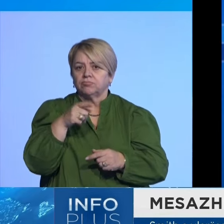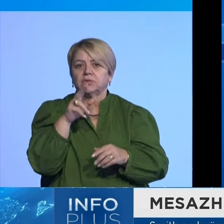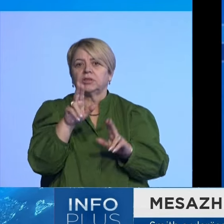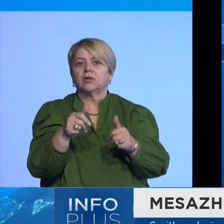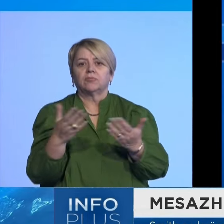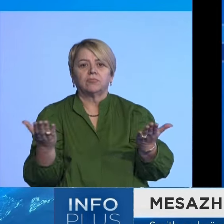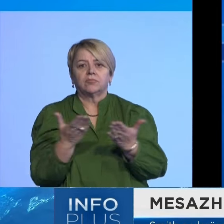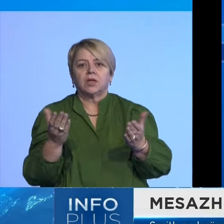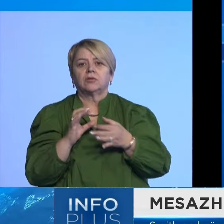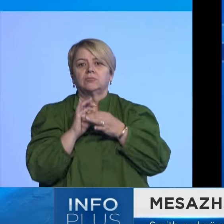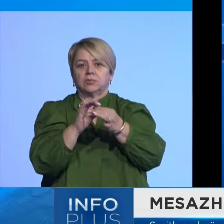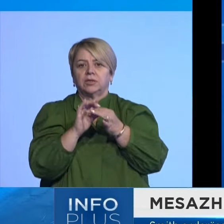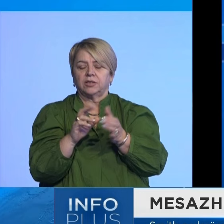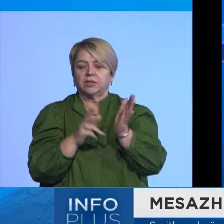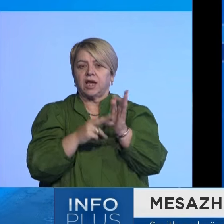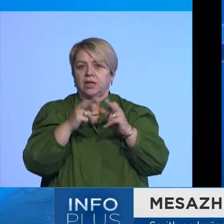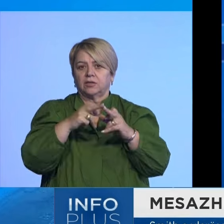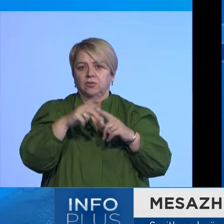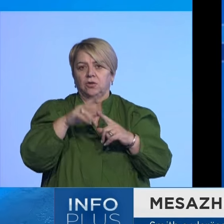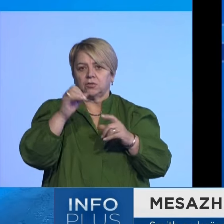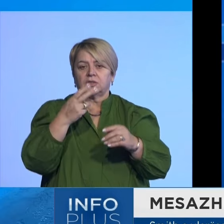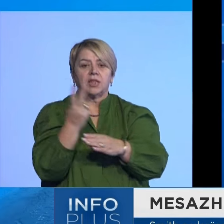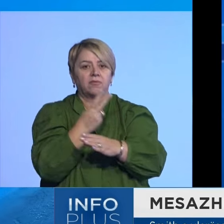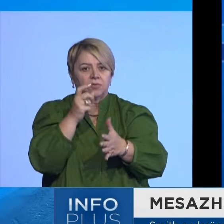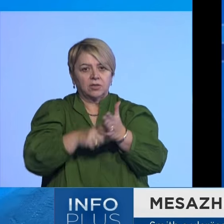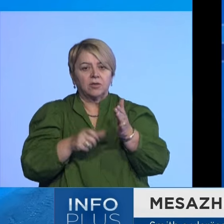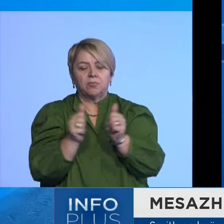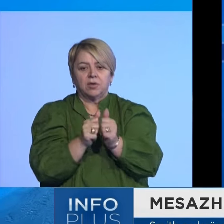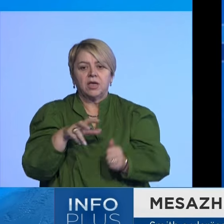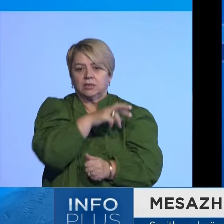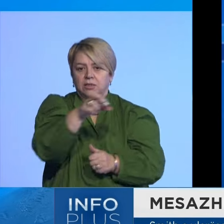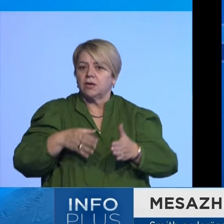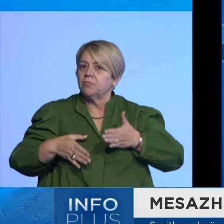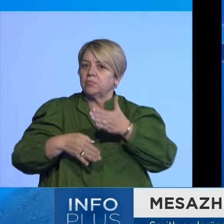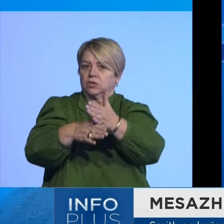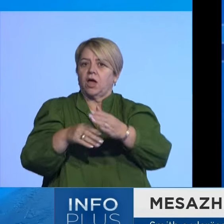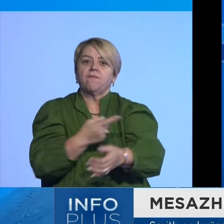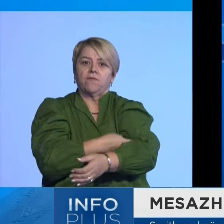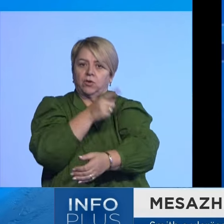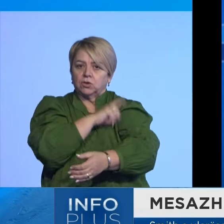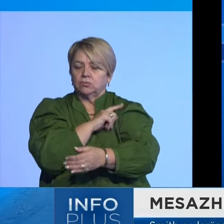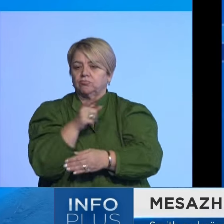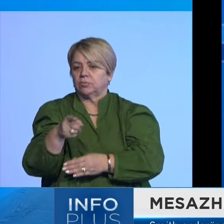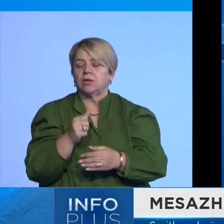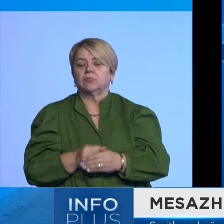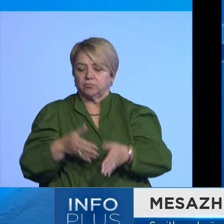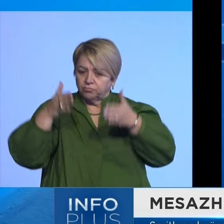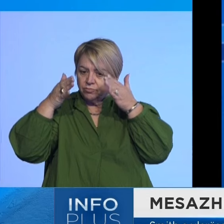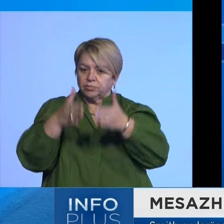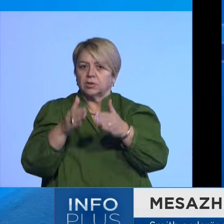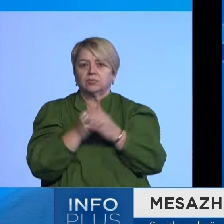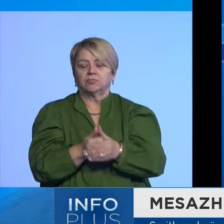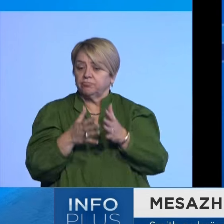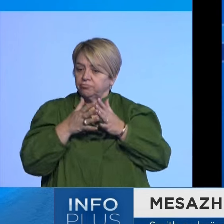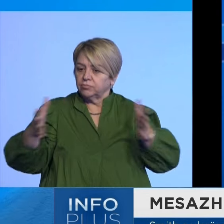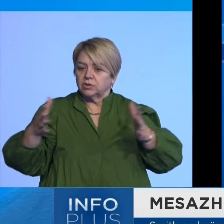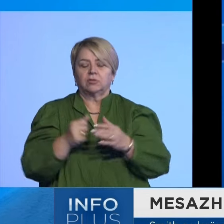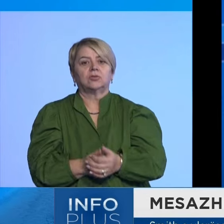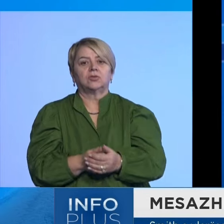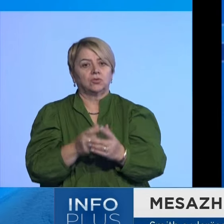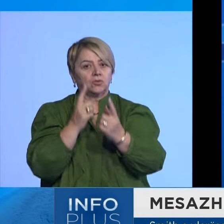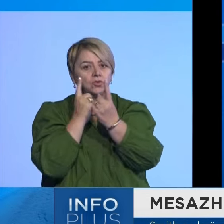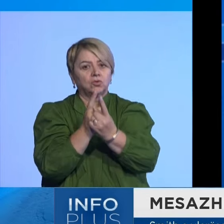si aleatët e NATO-s ashtu edhe vendet anëtare të BE-s e mbështesin fuqishëm. Ata kanë përkushtimin tonë të plot për të qëndruar